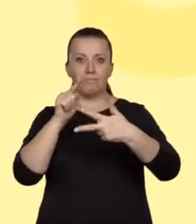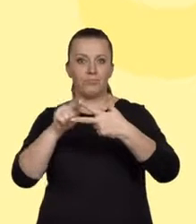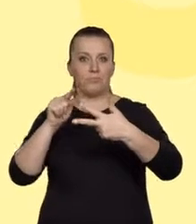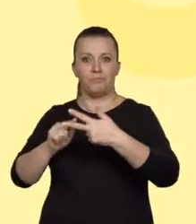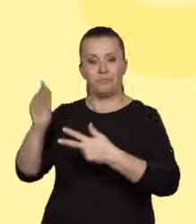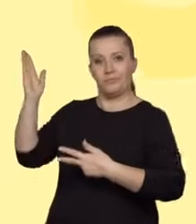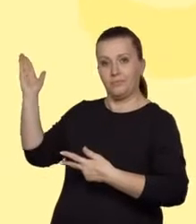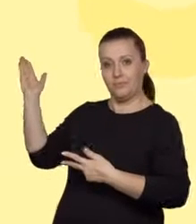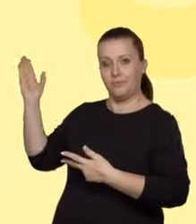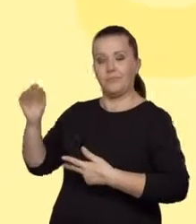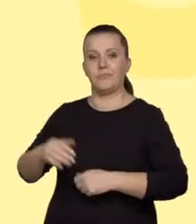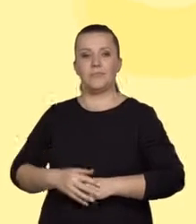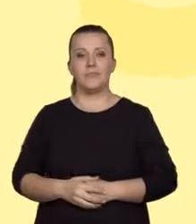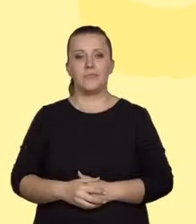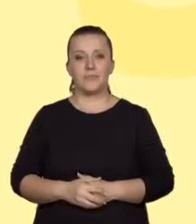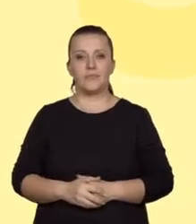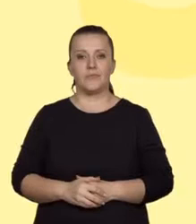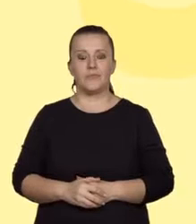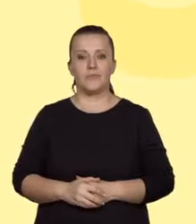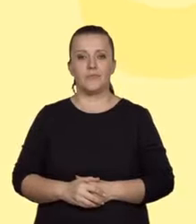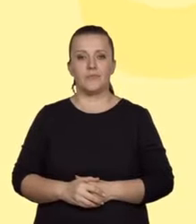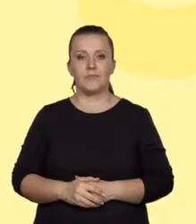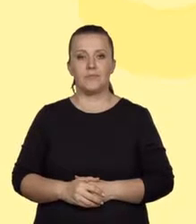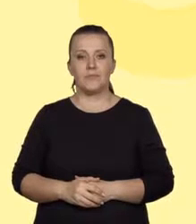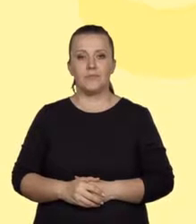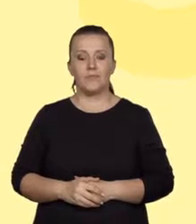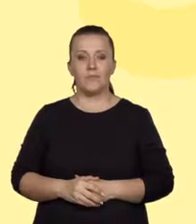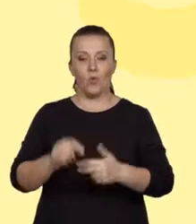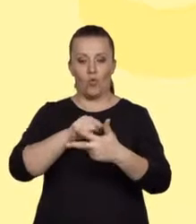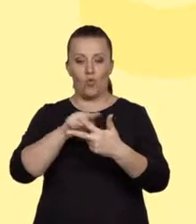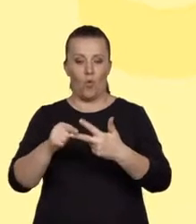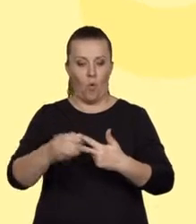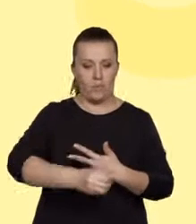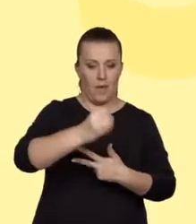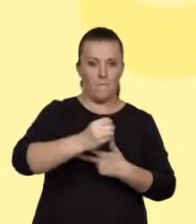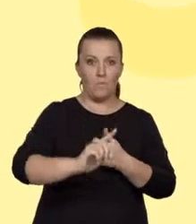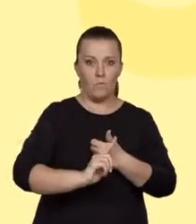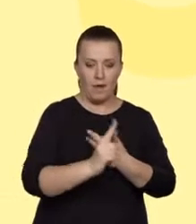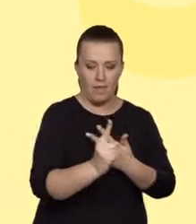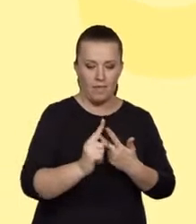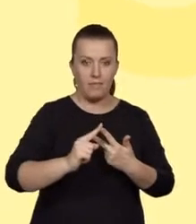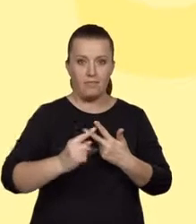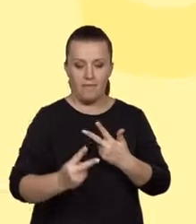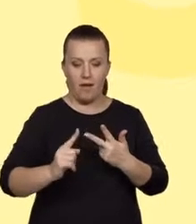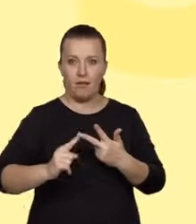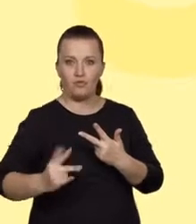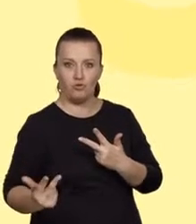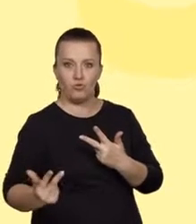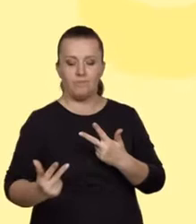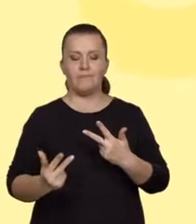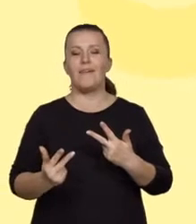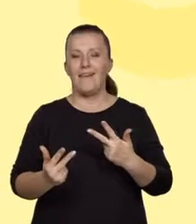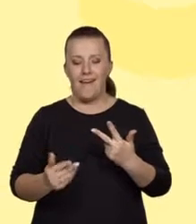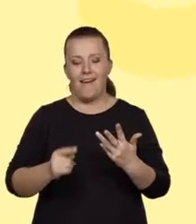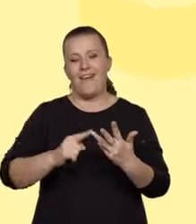glicyloalanyloglicynę i glukozę, które odpowiednio znajdują się w naczyniu pierwszym, drugim i trzecim. Oczywiste jest